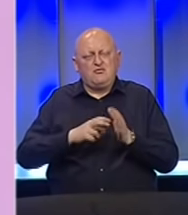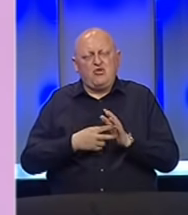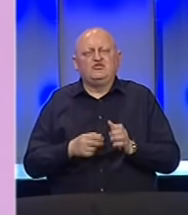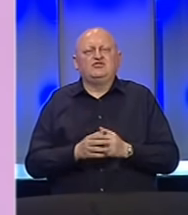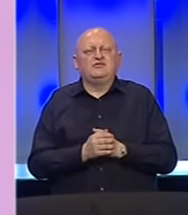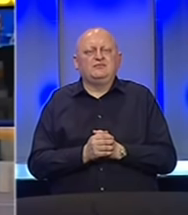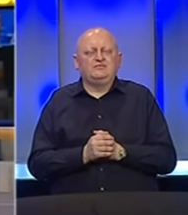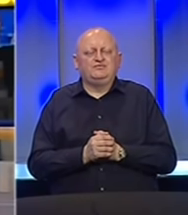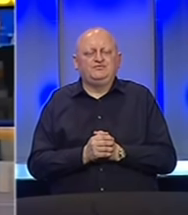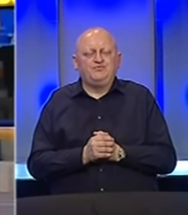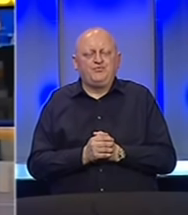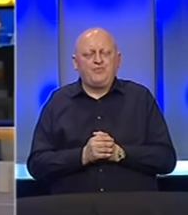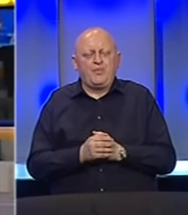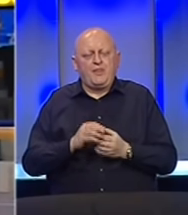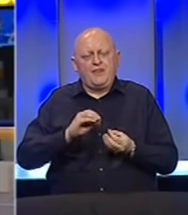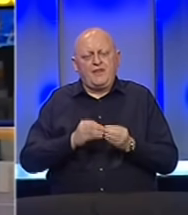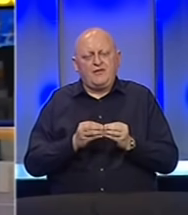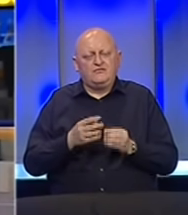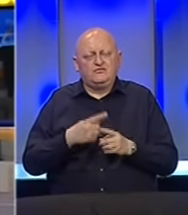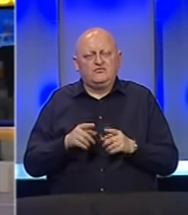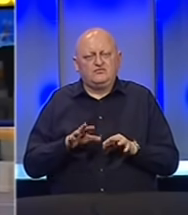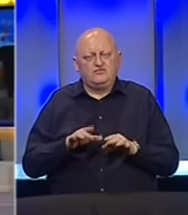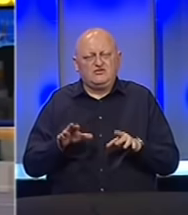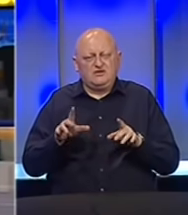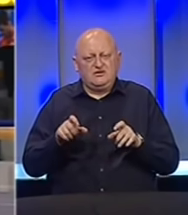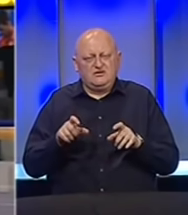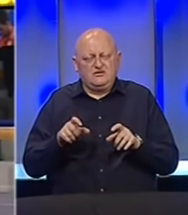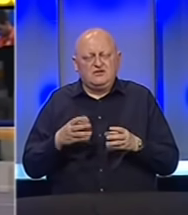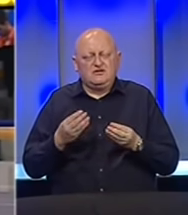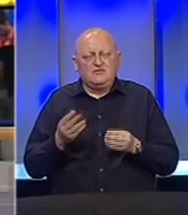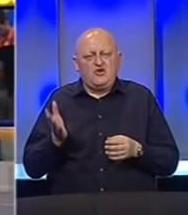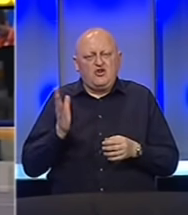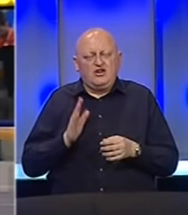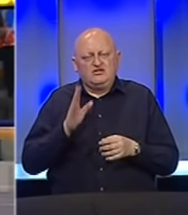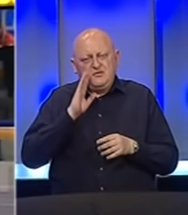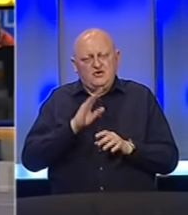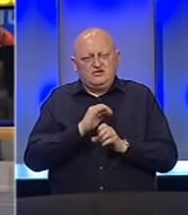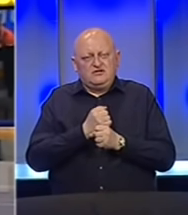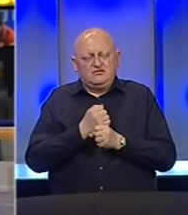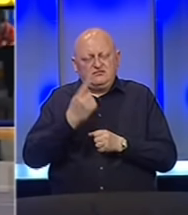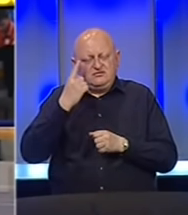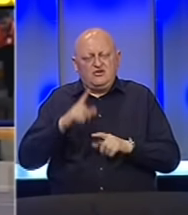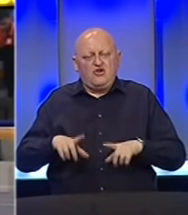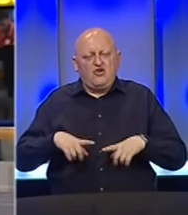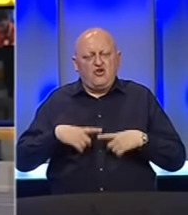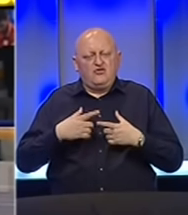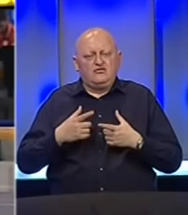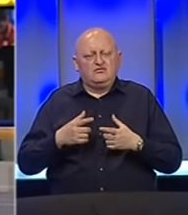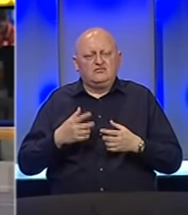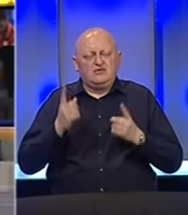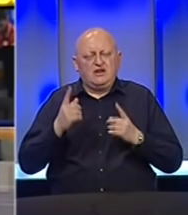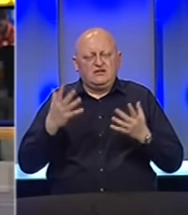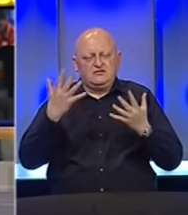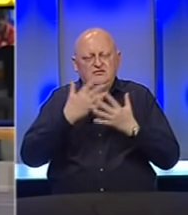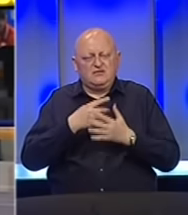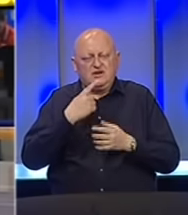političarima. Kriza izazvana pandemijom koronavirusa za mnoge građane Bosne i Hercegovine znači oživljavanje ratnih trauma, izjavio je